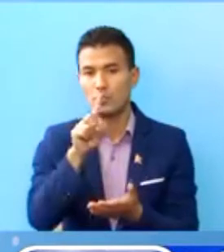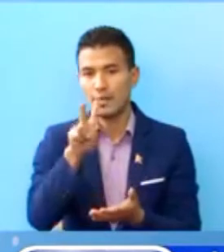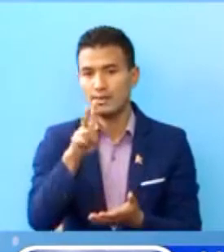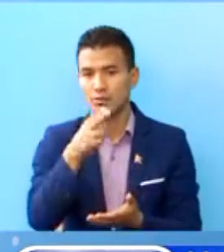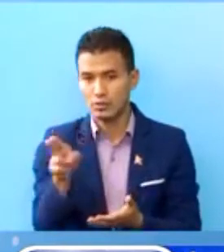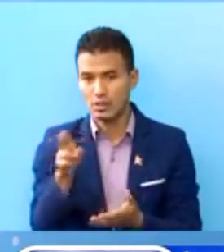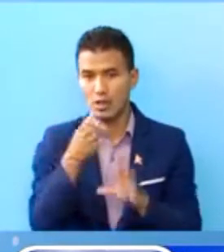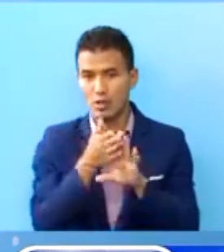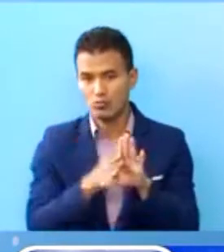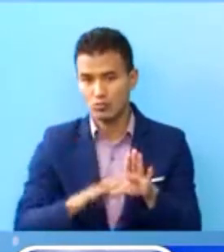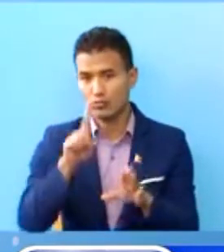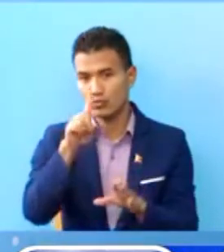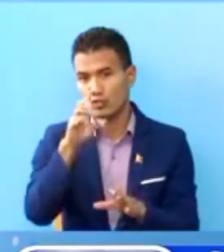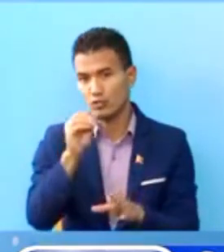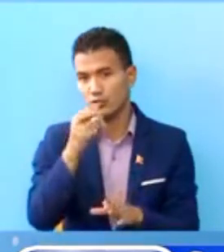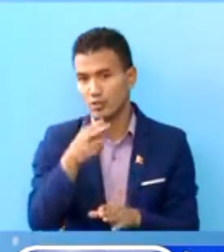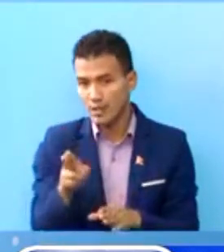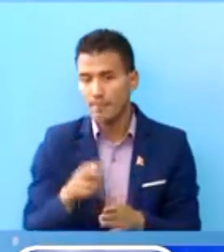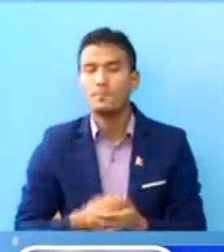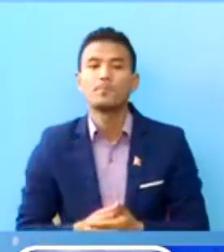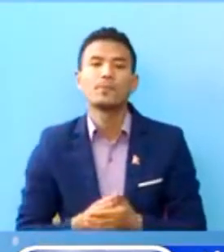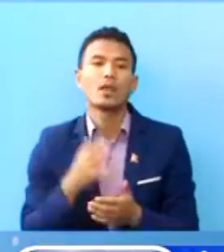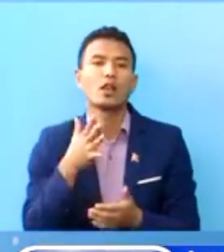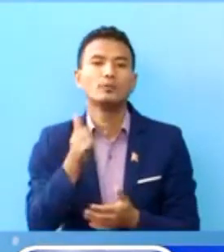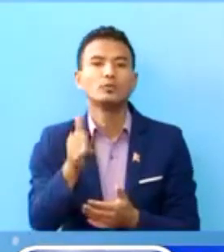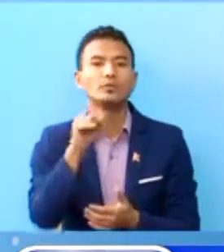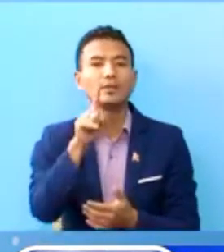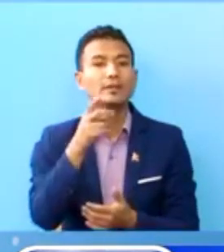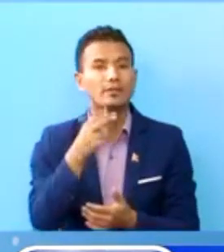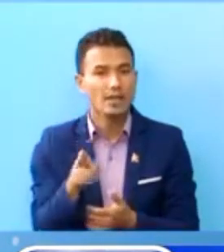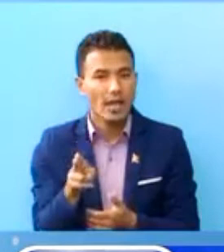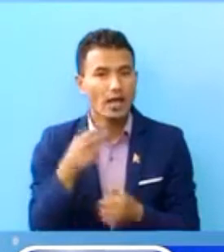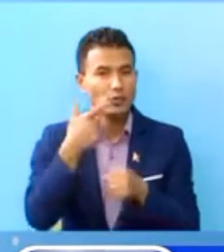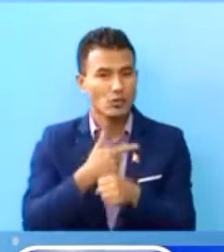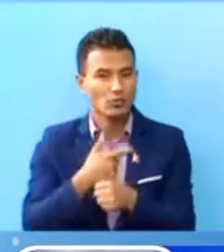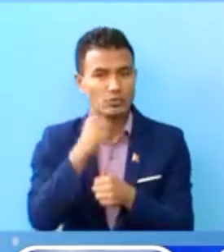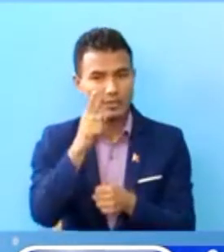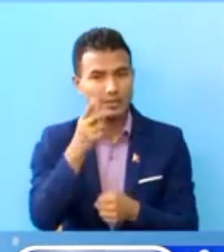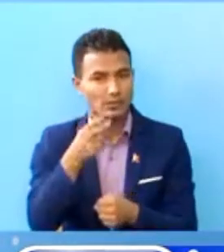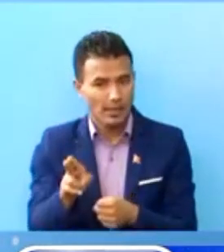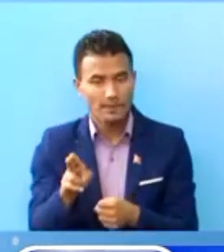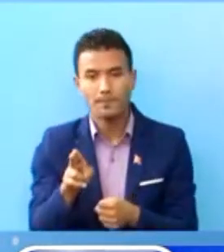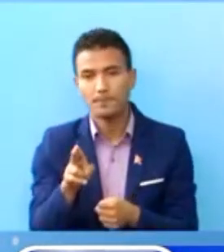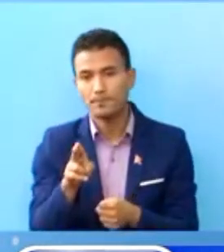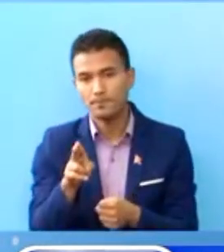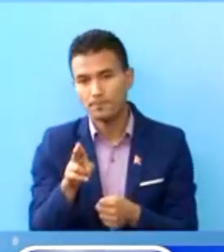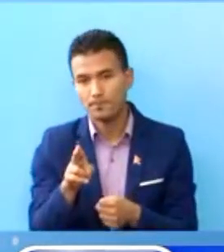12 जना, ललितपुरका 10 जना, लमजुङका 1 जना, नुवाकोटका 1 जना,